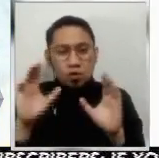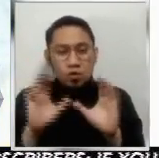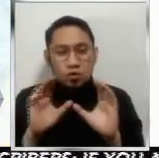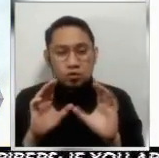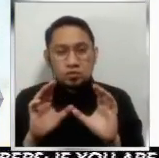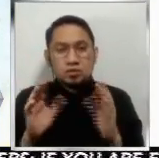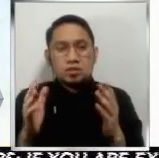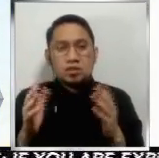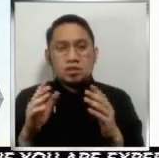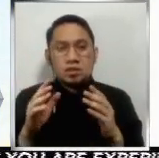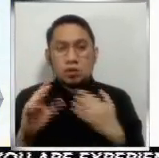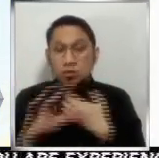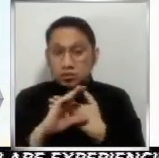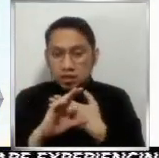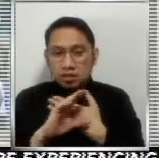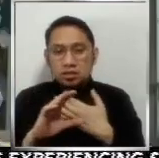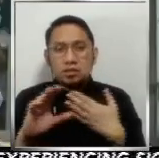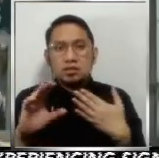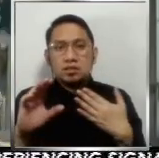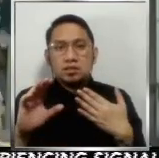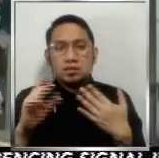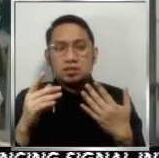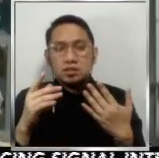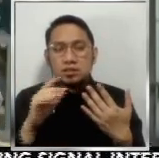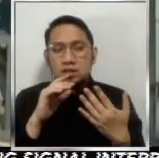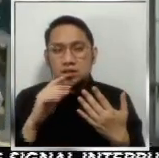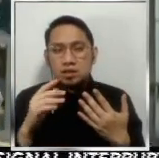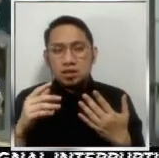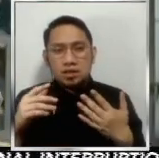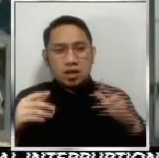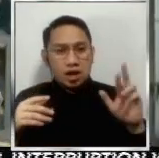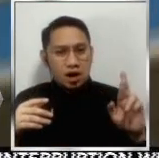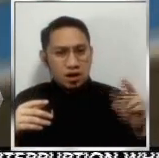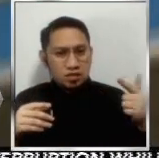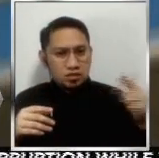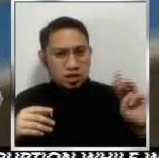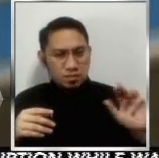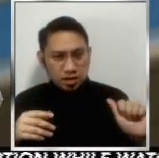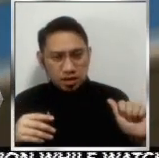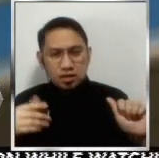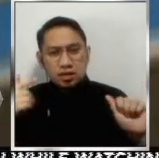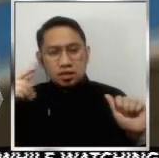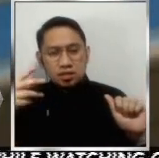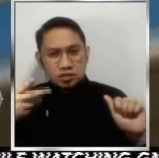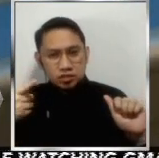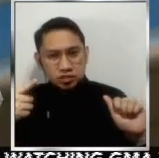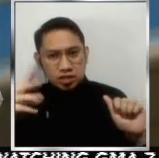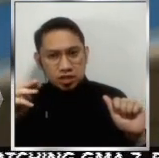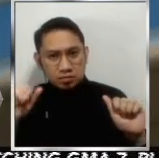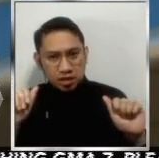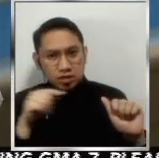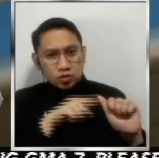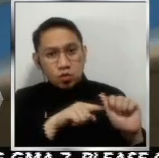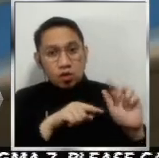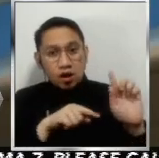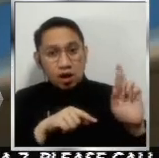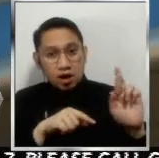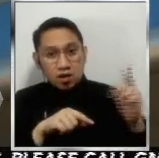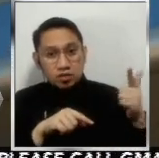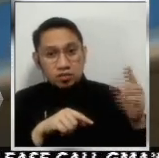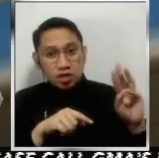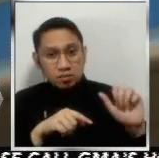Provincial TV Relay Management Agreement ng GMA at RGMA, may sariling desisyon ng RGMA sa pagpili,